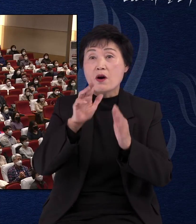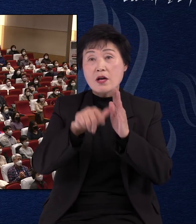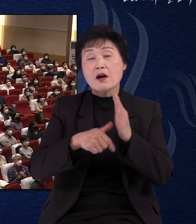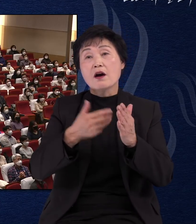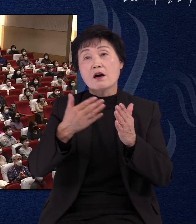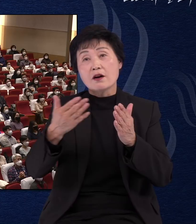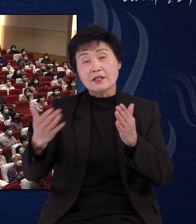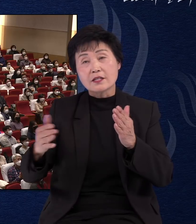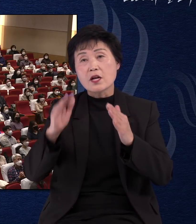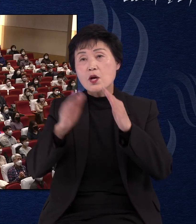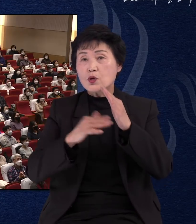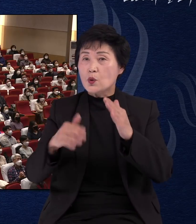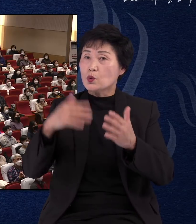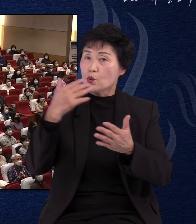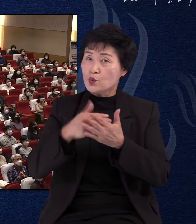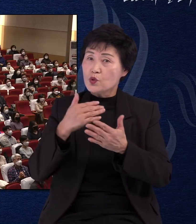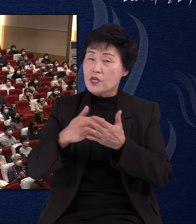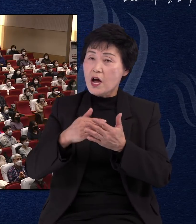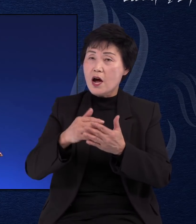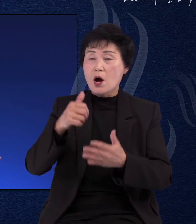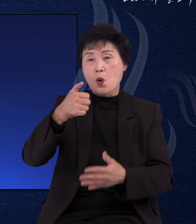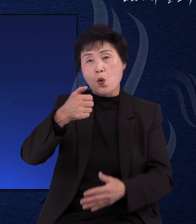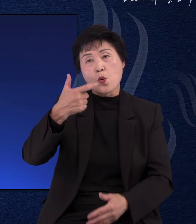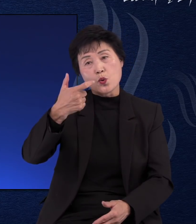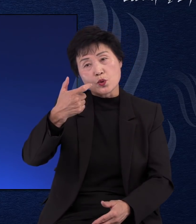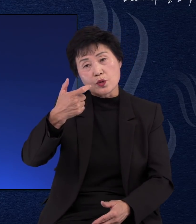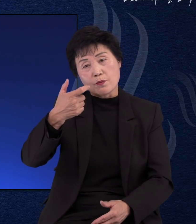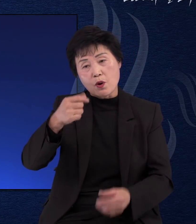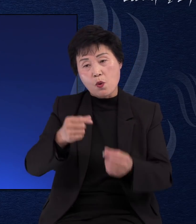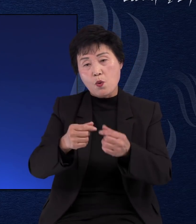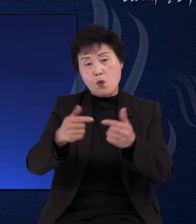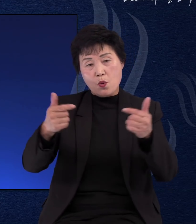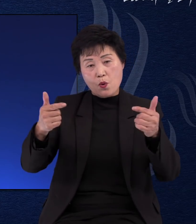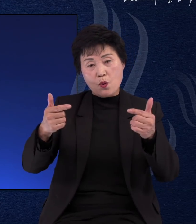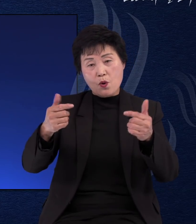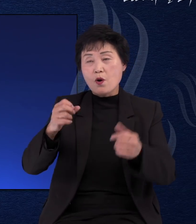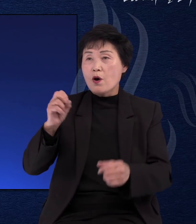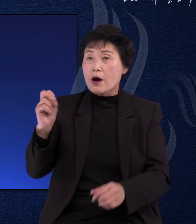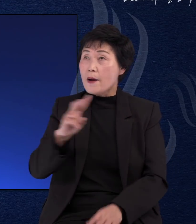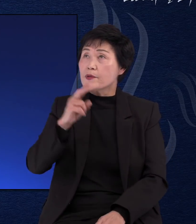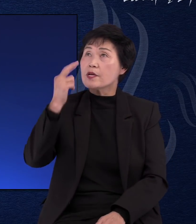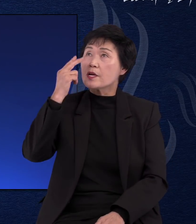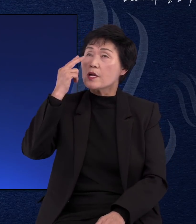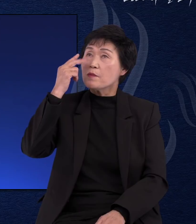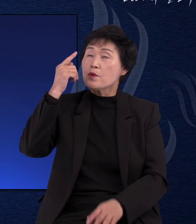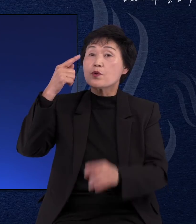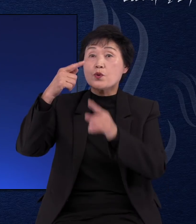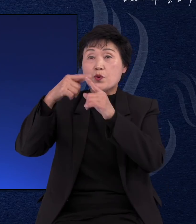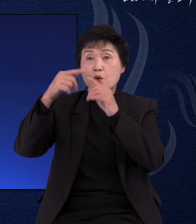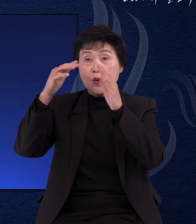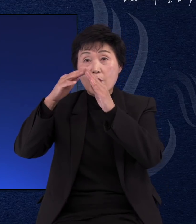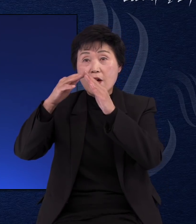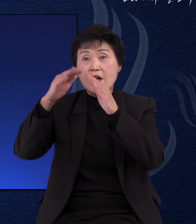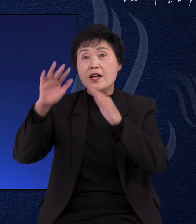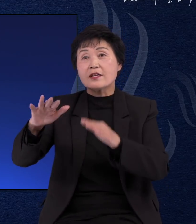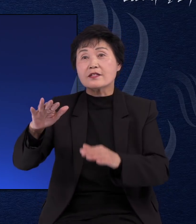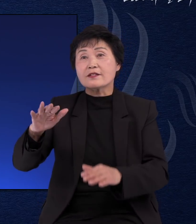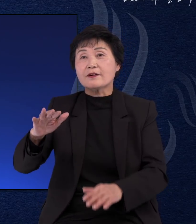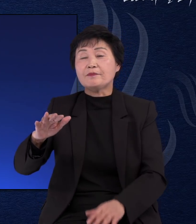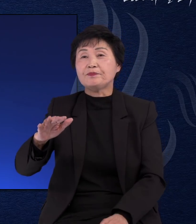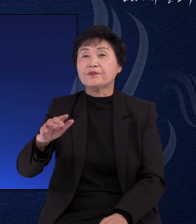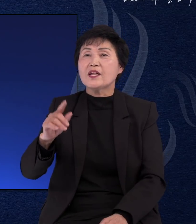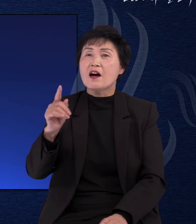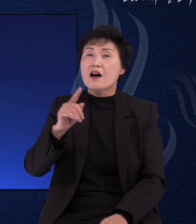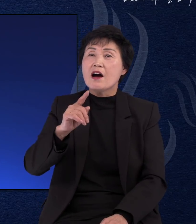성도가 한 5-60명이 되는데요. 갑자기 미국 교회에서 어느 한국 교회든지 미국 교회 빌려 쓰는 그날이 오고야